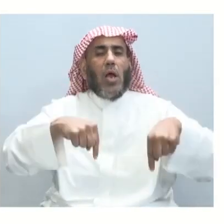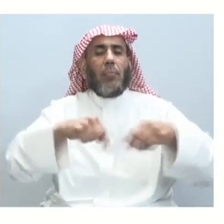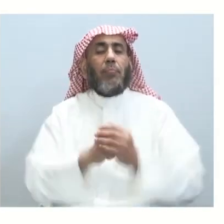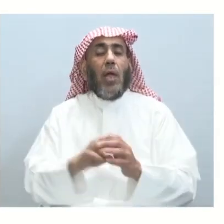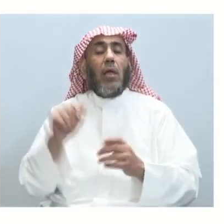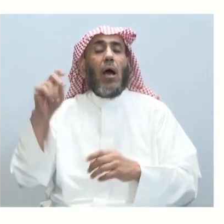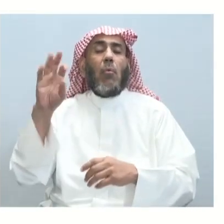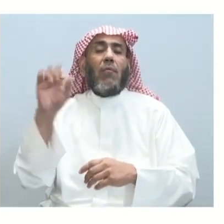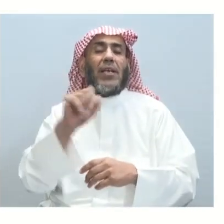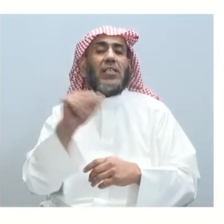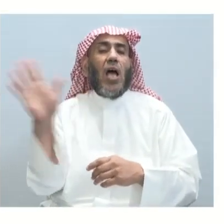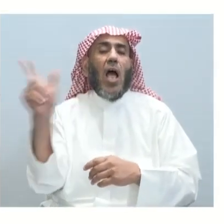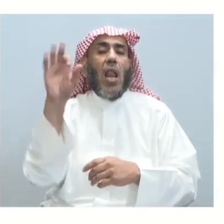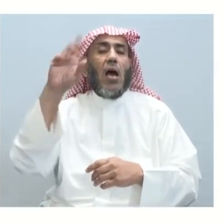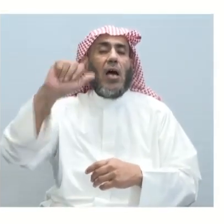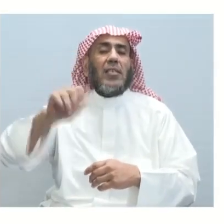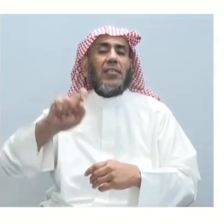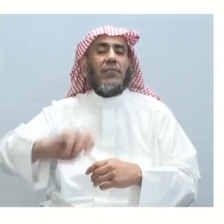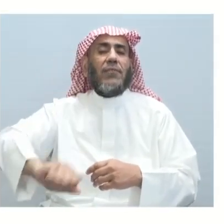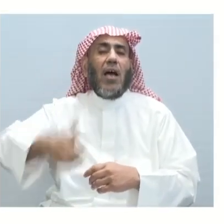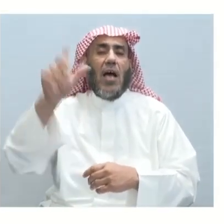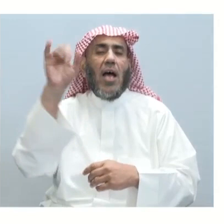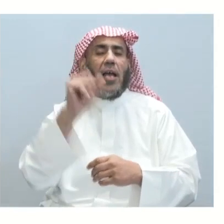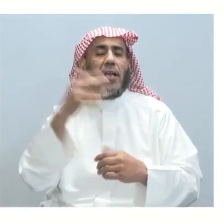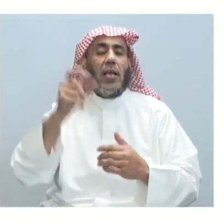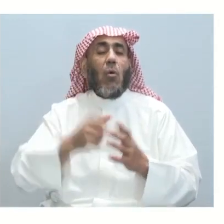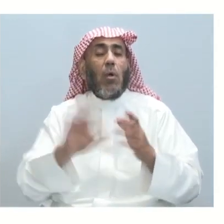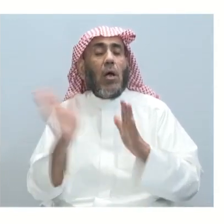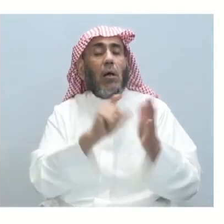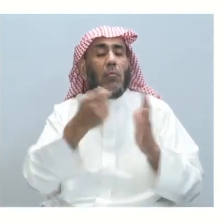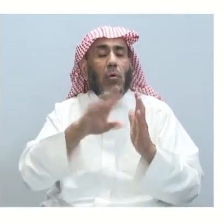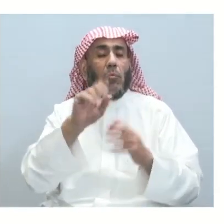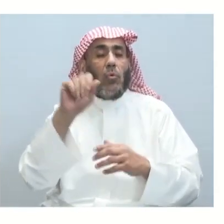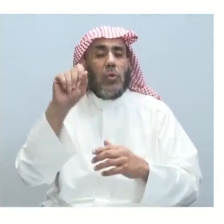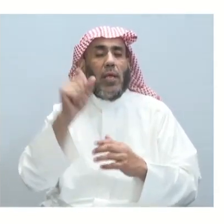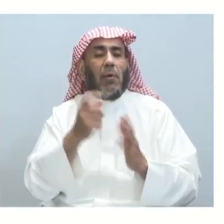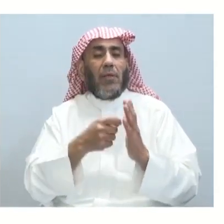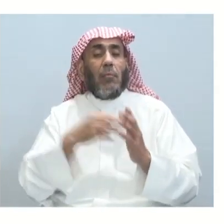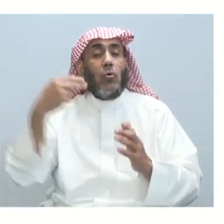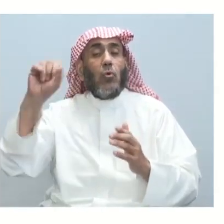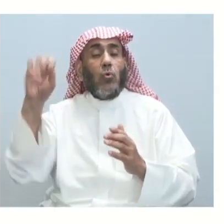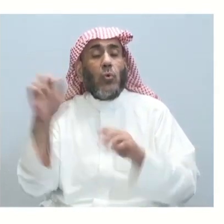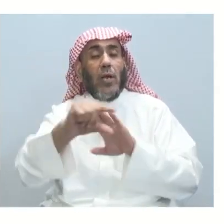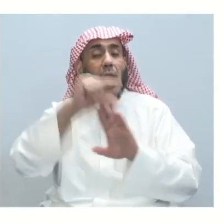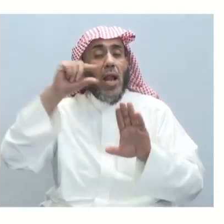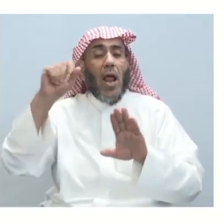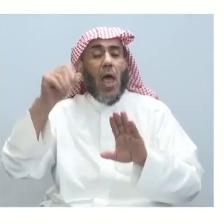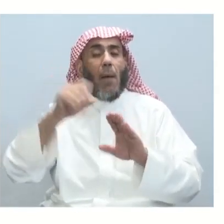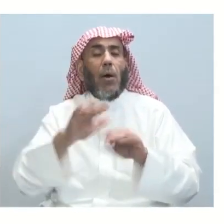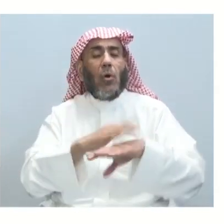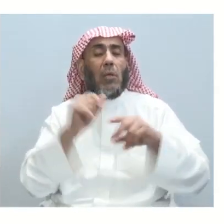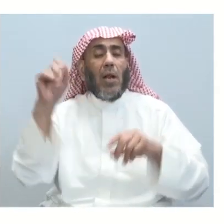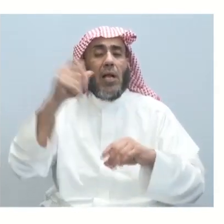هذا ابو الفرج الاصفهاني ومن هؤلاء ايضا من الكتاب ابن قتيبه في كتبه عيون الاخبار وادب الكاتب